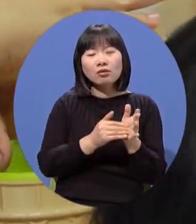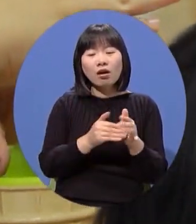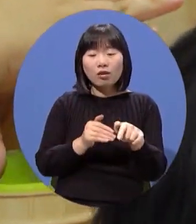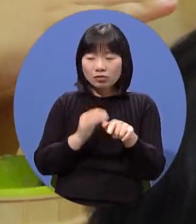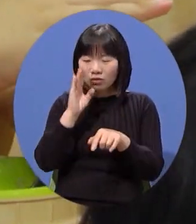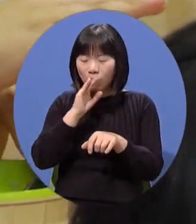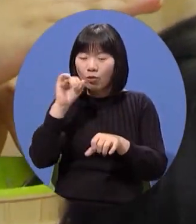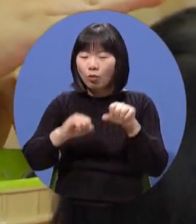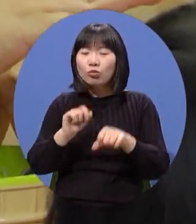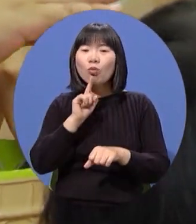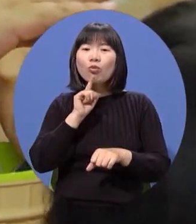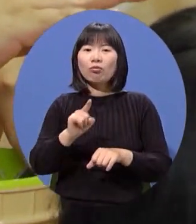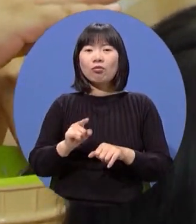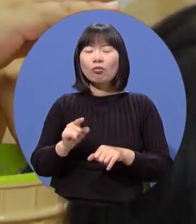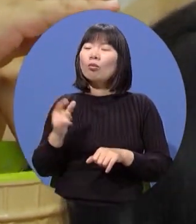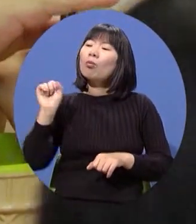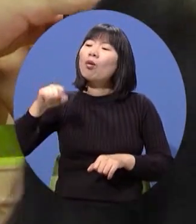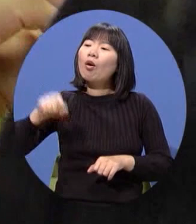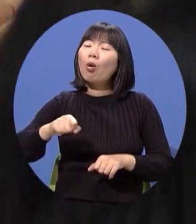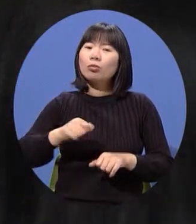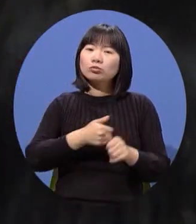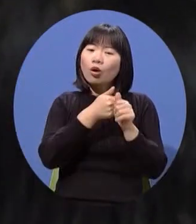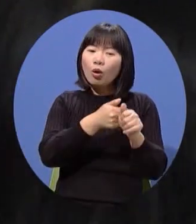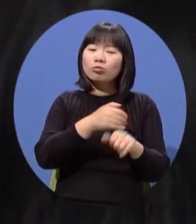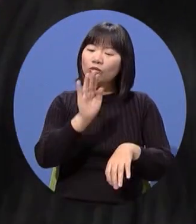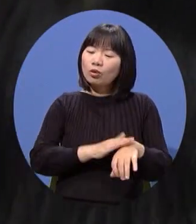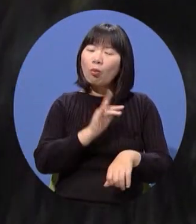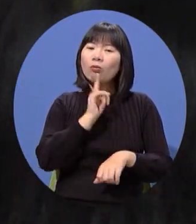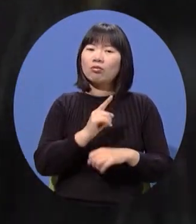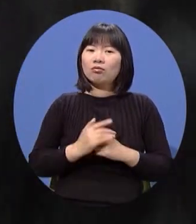행동인 거야? 응. 따라하면 나쁜 거지.